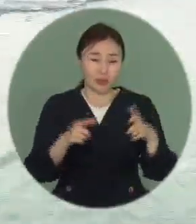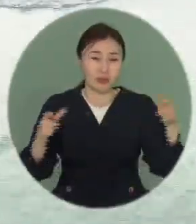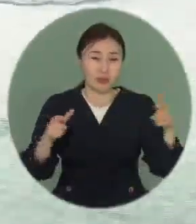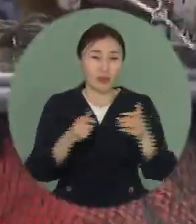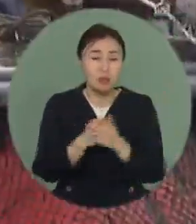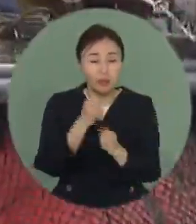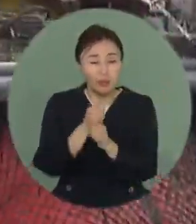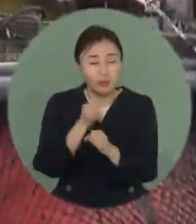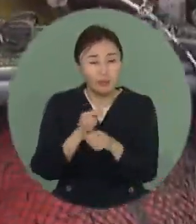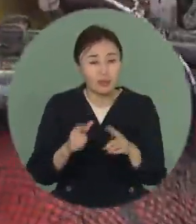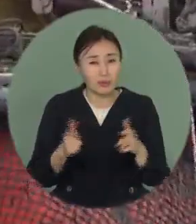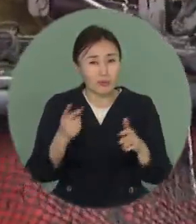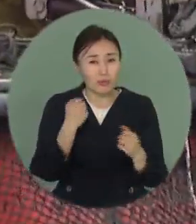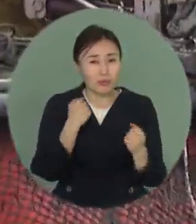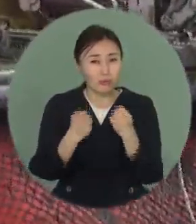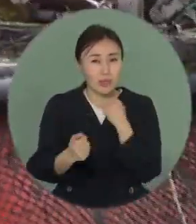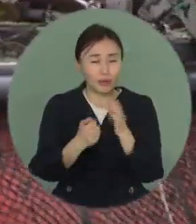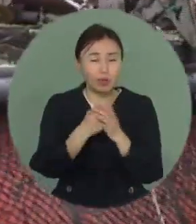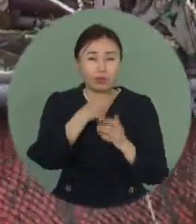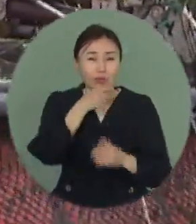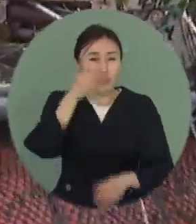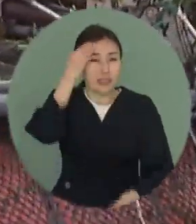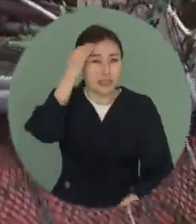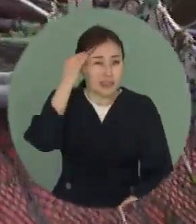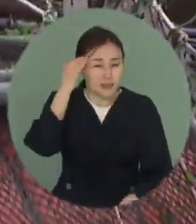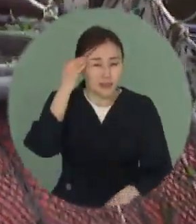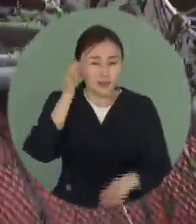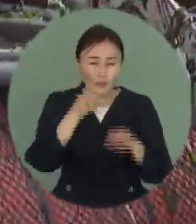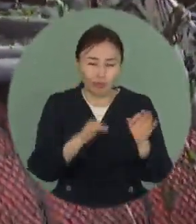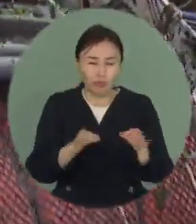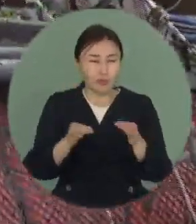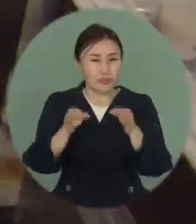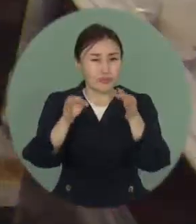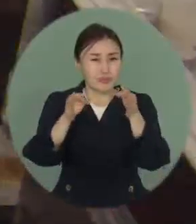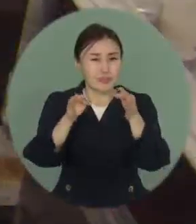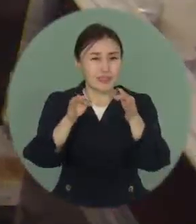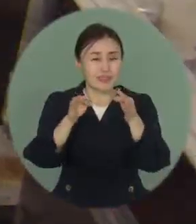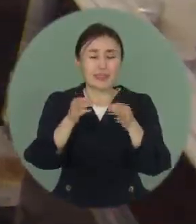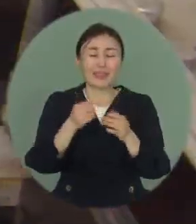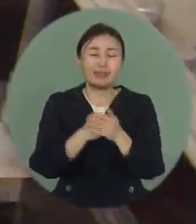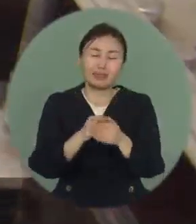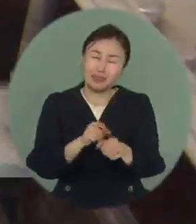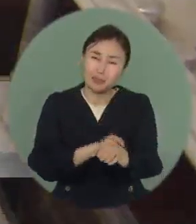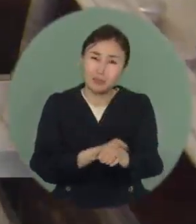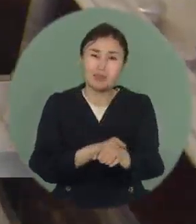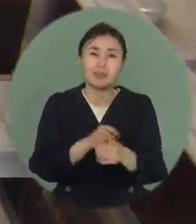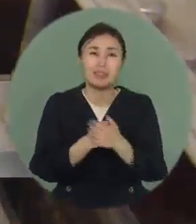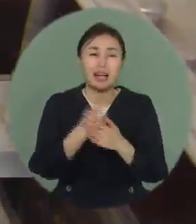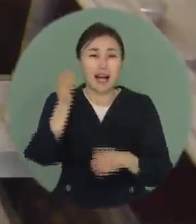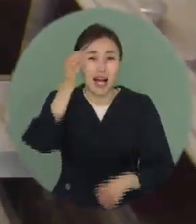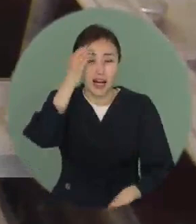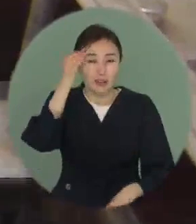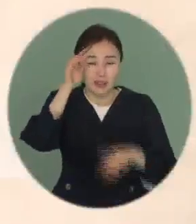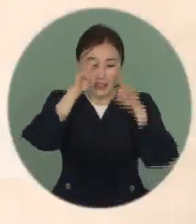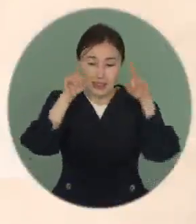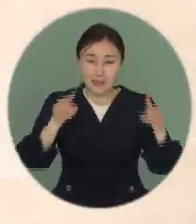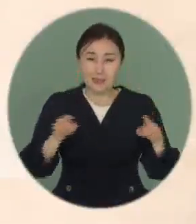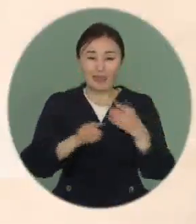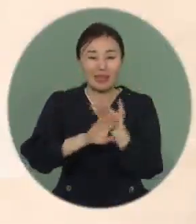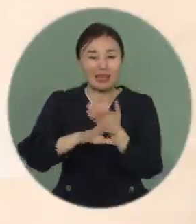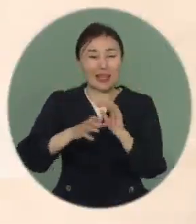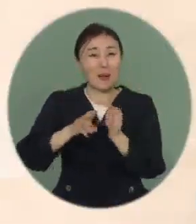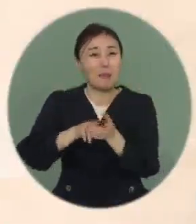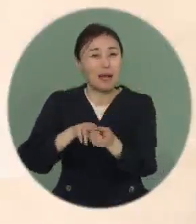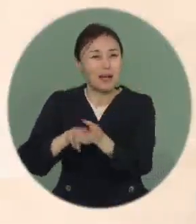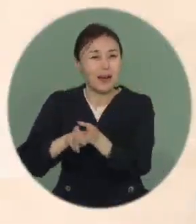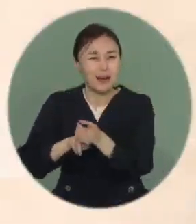증가에도 물김 가격이 상승하는 것은 이례적인 현상입니다 한국상 김해 올해 누적 수출액이